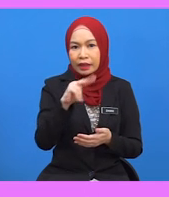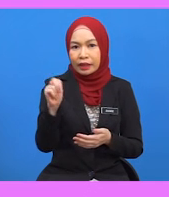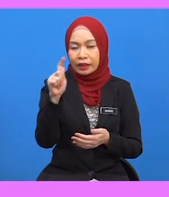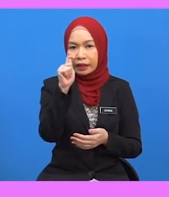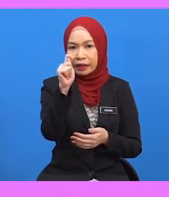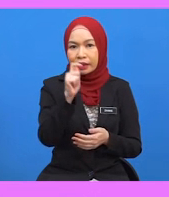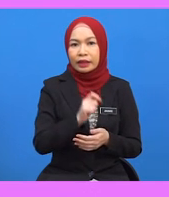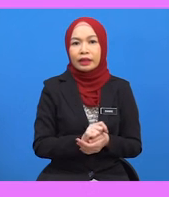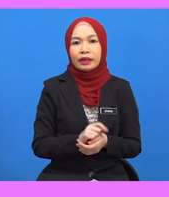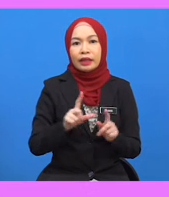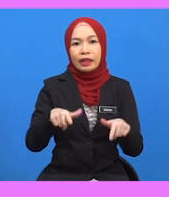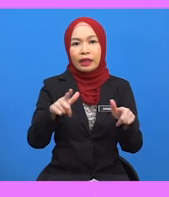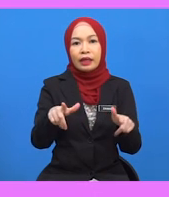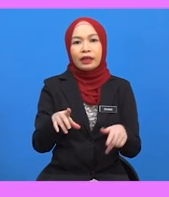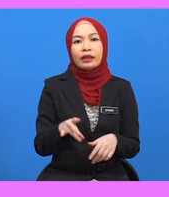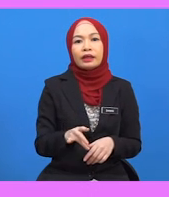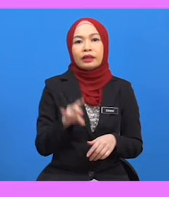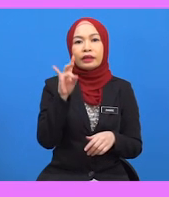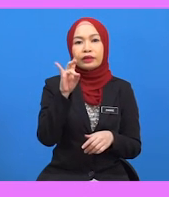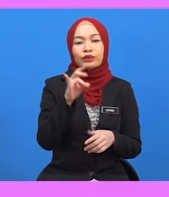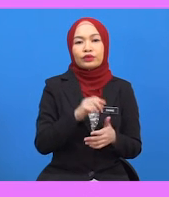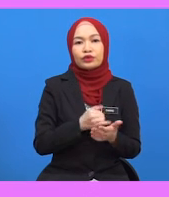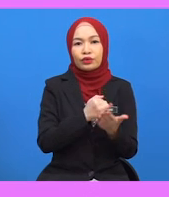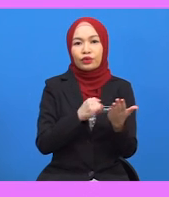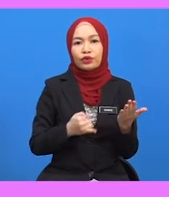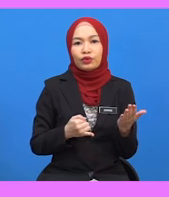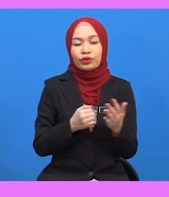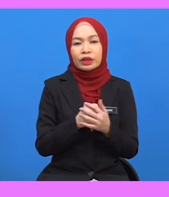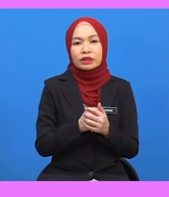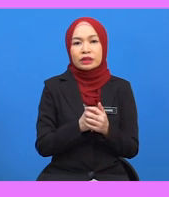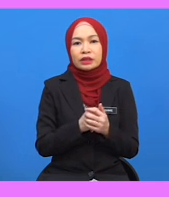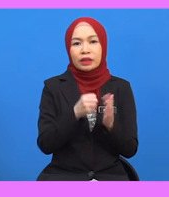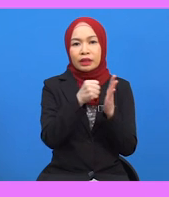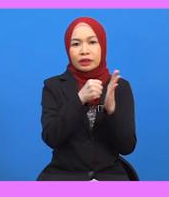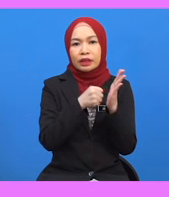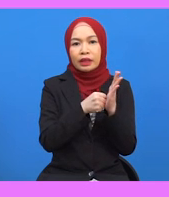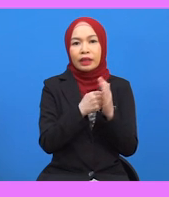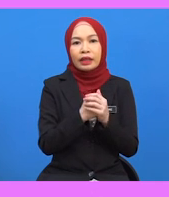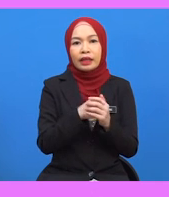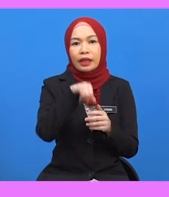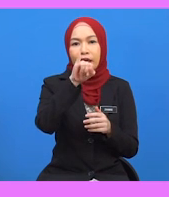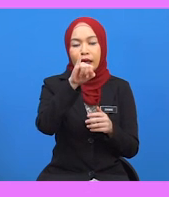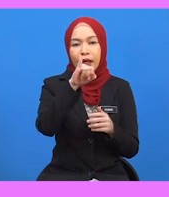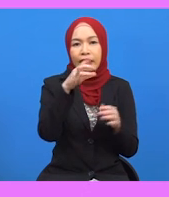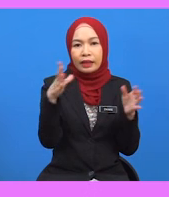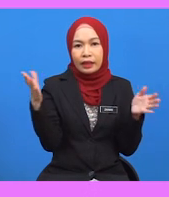Langkah ketujuh, lukis simbol syarat untuk I lebih kecil daripada